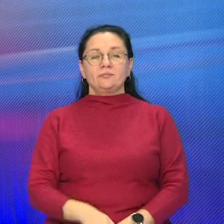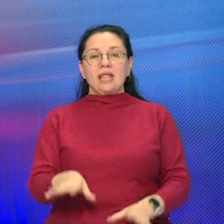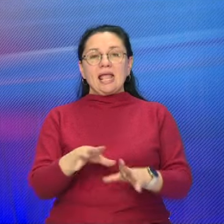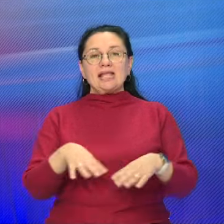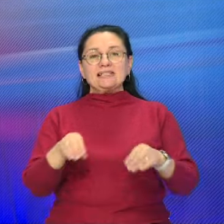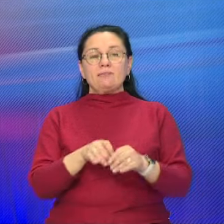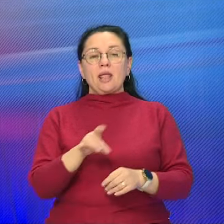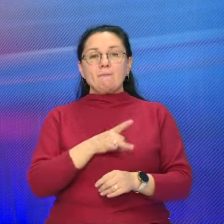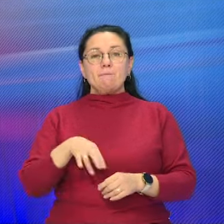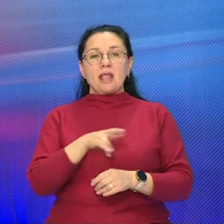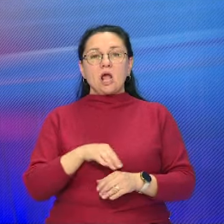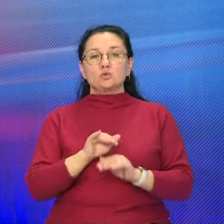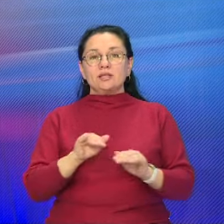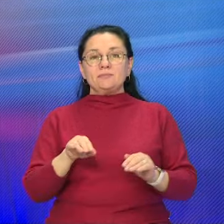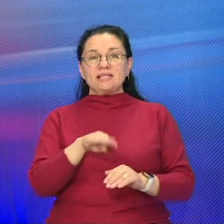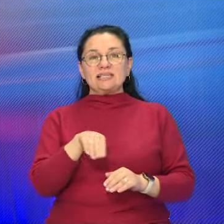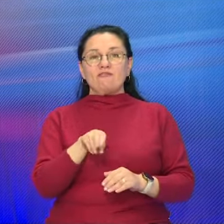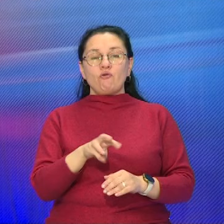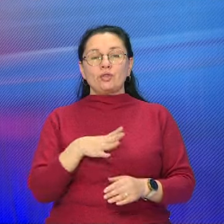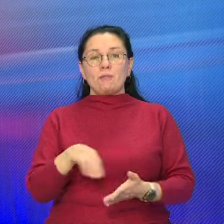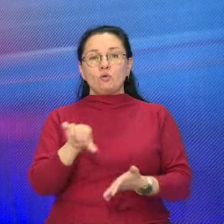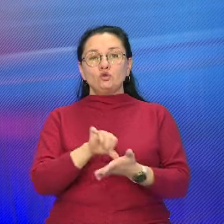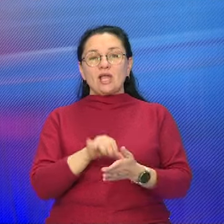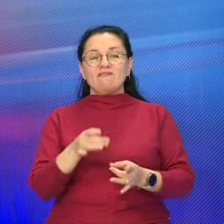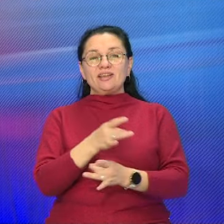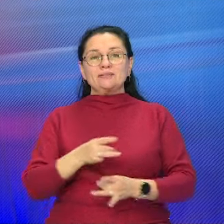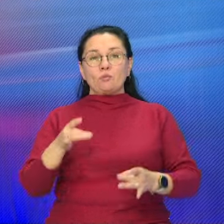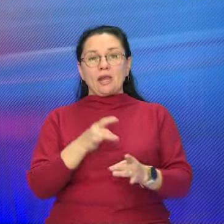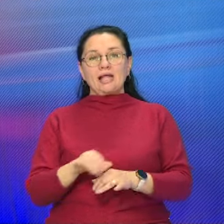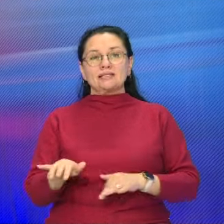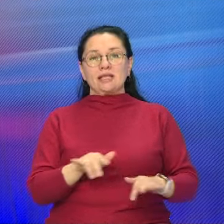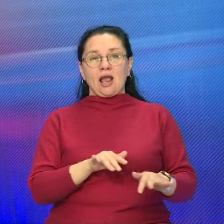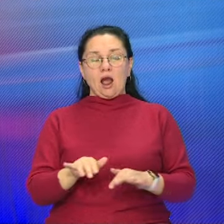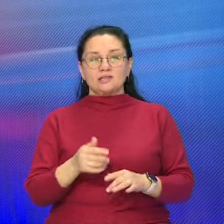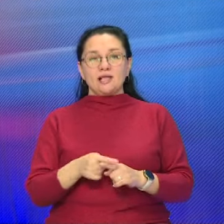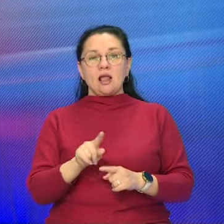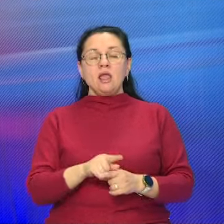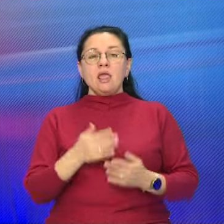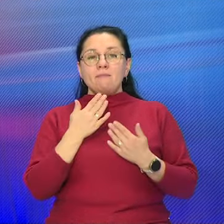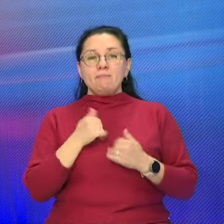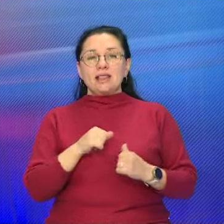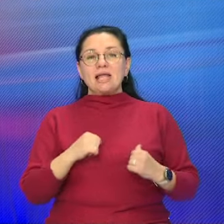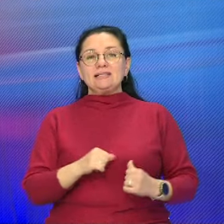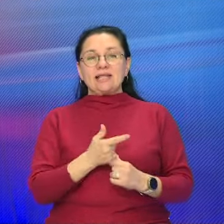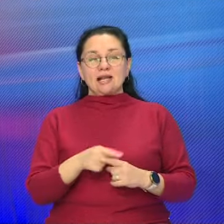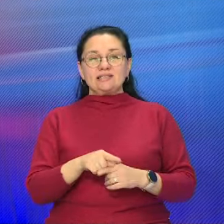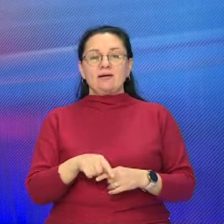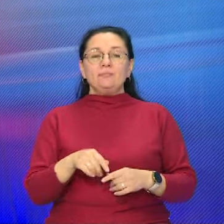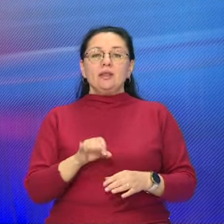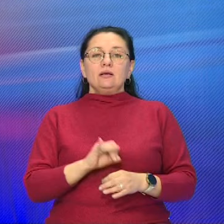Совместно с Белорусским детским фондом мы участвуем в республиканских акциях милосердия, в ярмарках